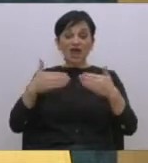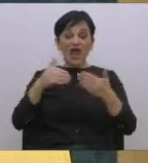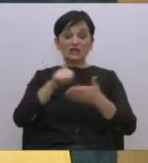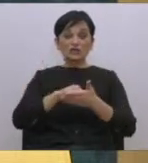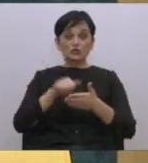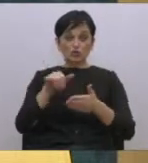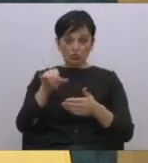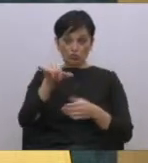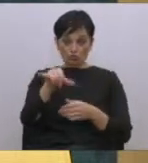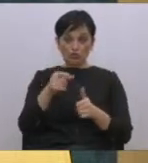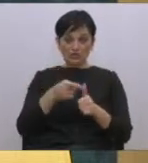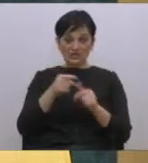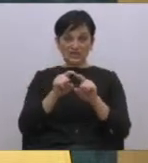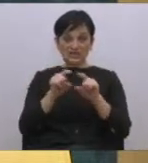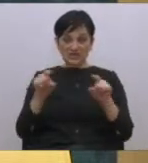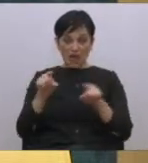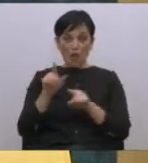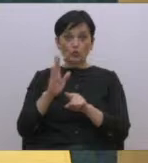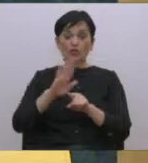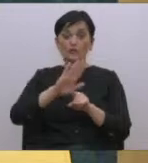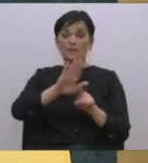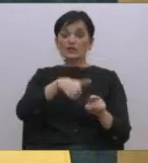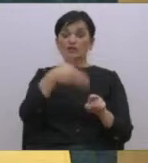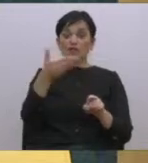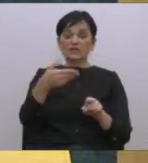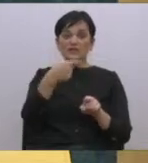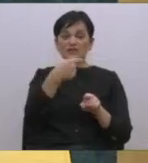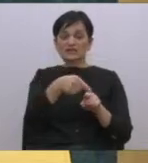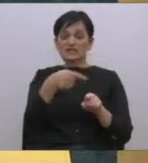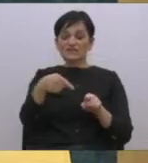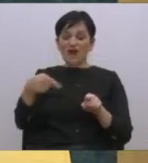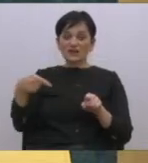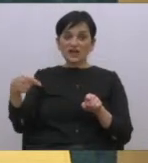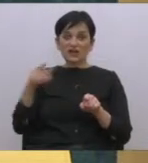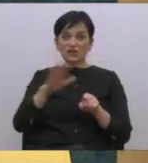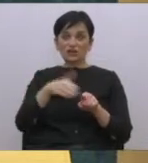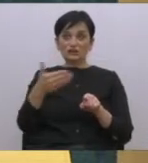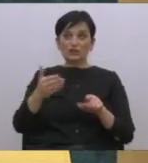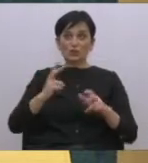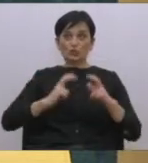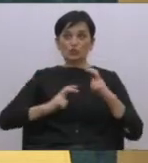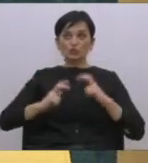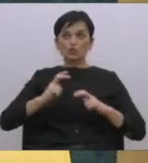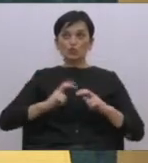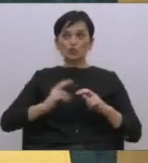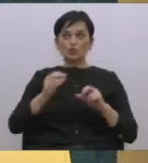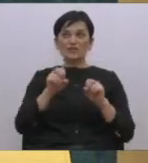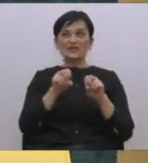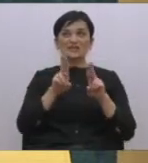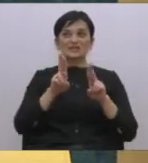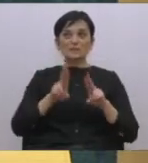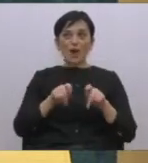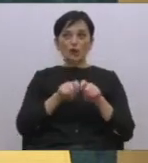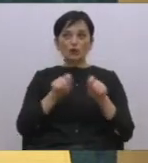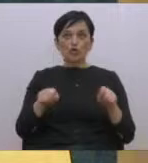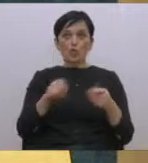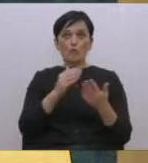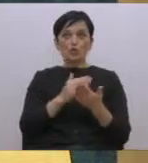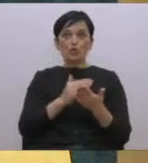ონლაინ სტუდენტის სტატუსი, მაგრამ იქნება შეთავაზებული სხვადასხვა ვარიაციები, მათ შორის სტუდენტებისთვის სპეციალურად შექმნილი